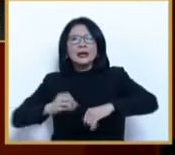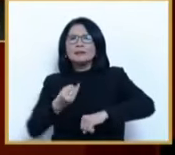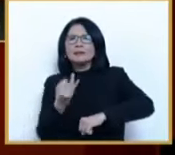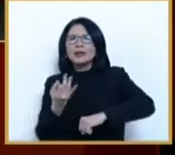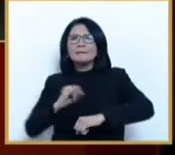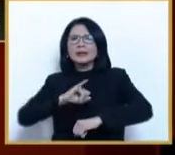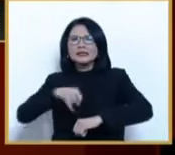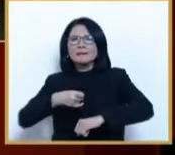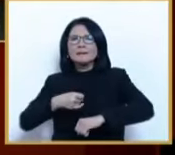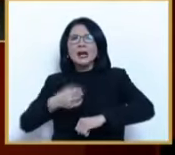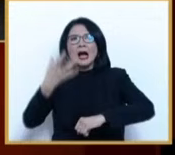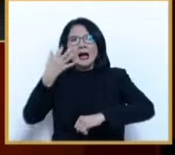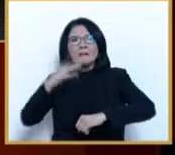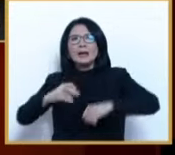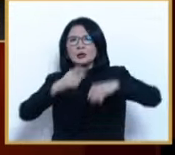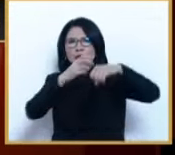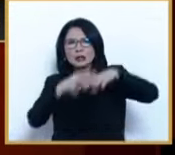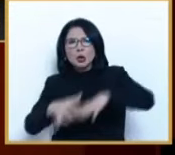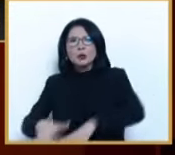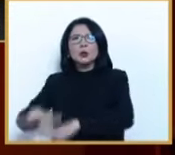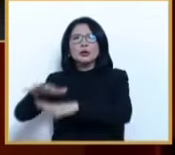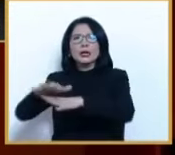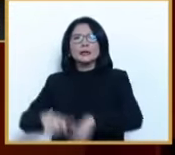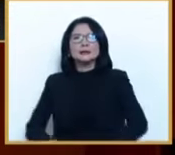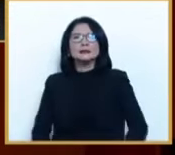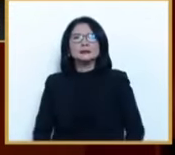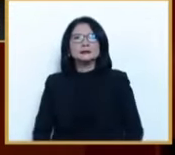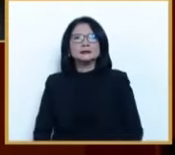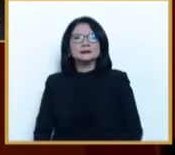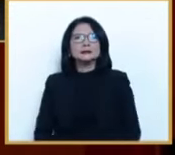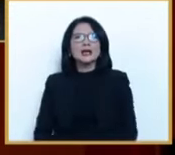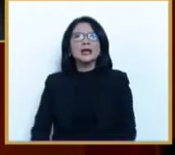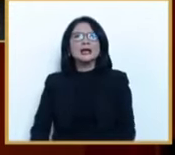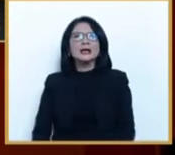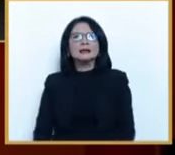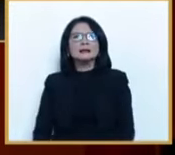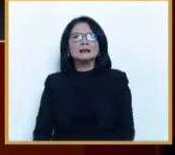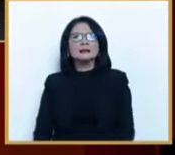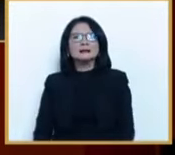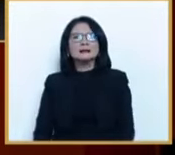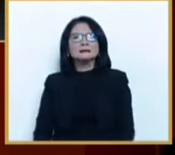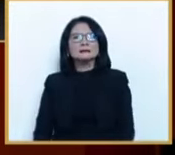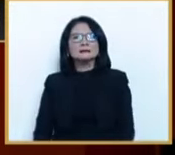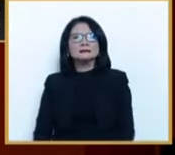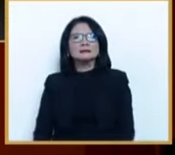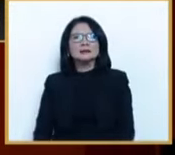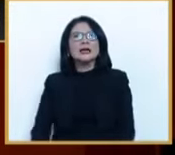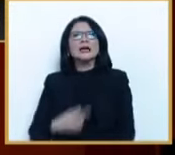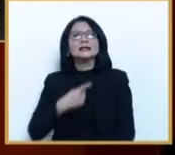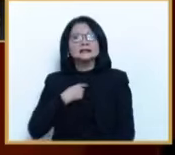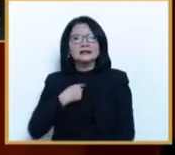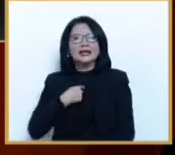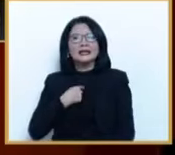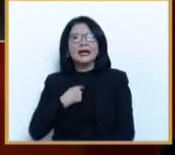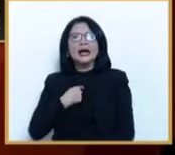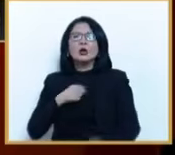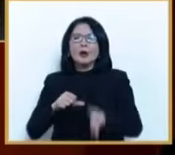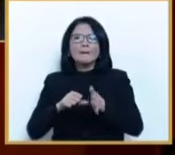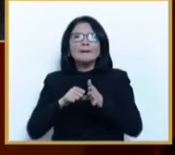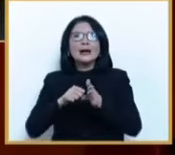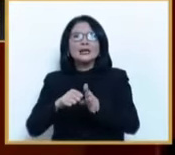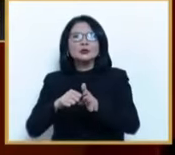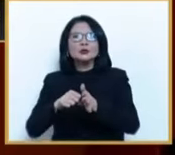itu baru digelindtir e apa digelontorkan dan saya Ridwan Kamil Gubernur Jawa Barat ikut membantu